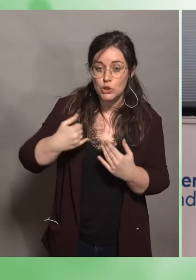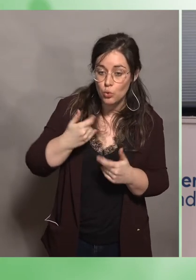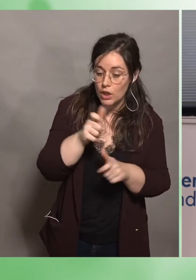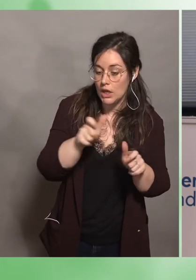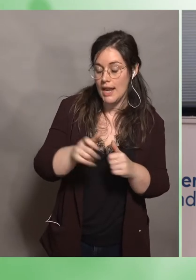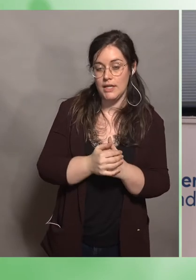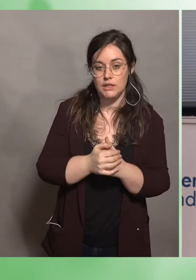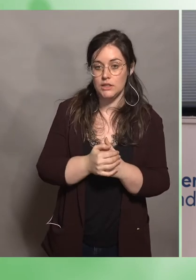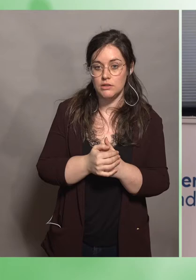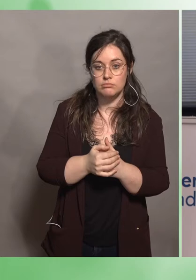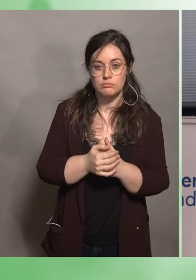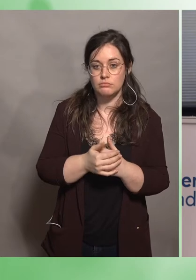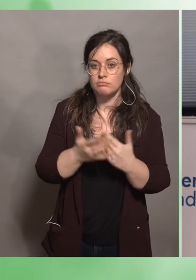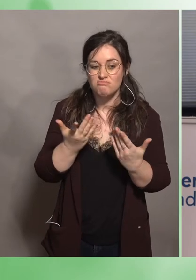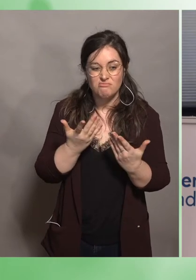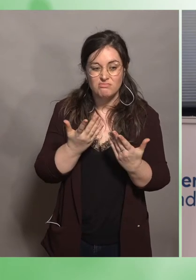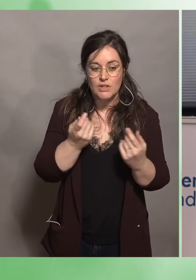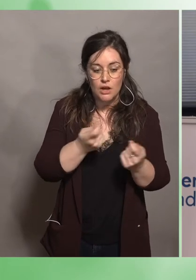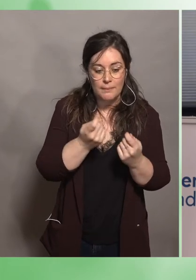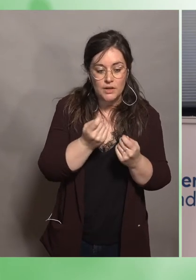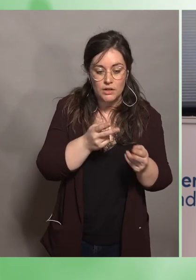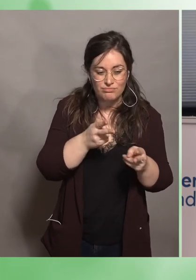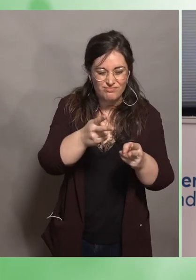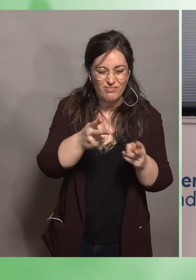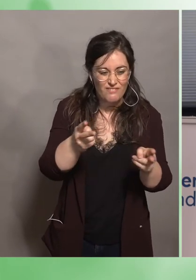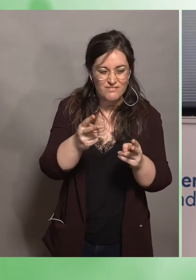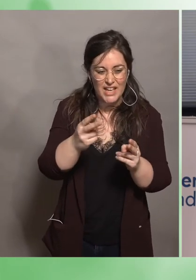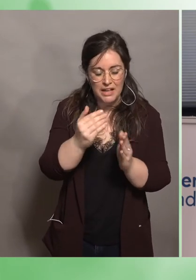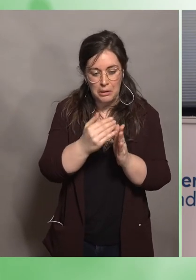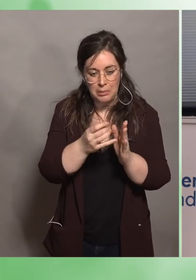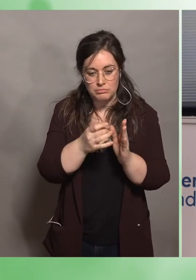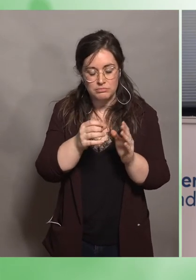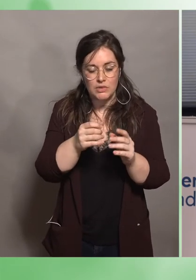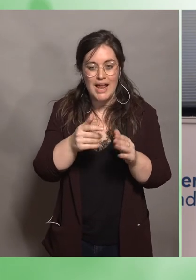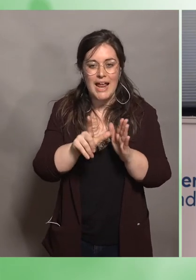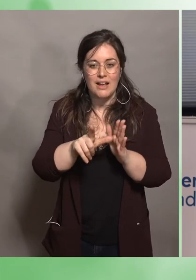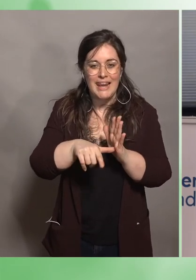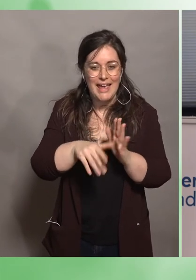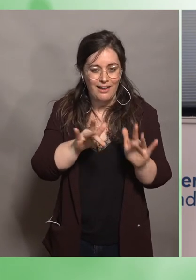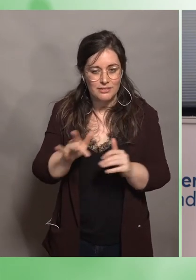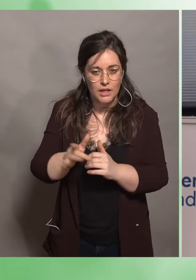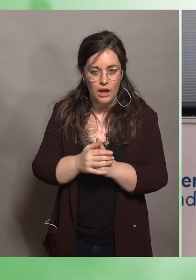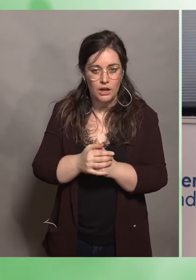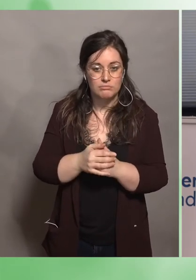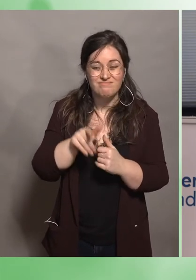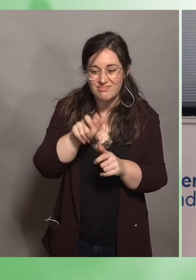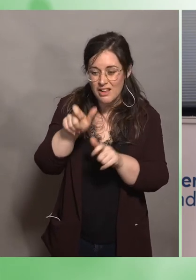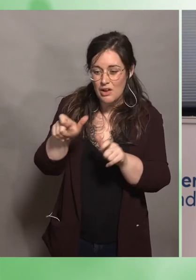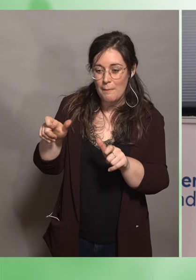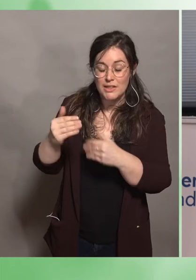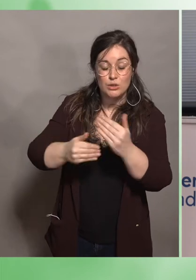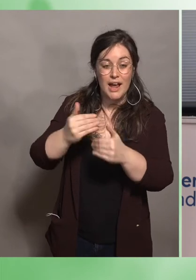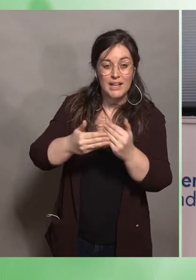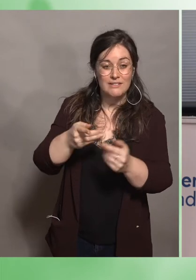Jugendliche, die Brüche in ihren Erwerbs- und Ausbildungsbiografien genommen haben. Also schlichtweg Menschen, wo die beim Recruiting, bei der